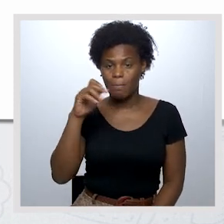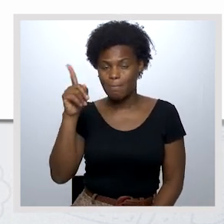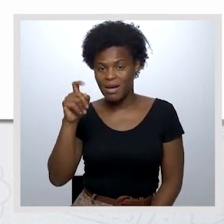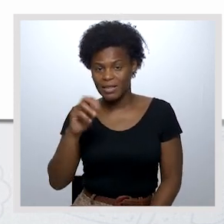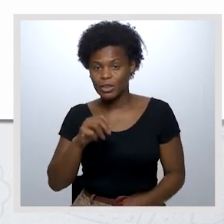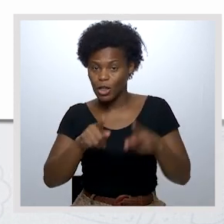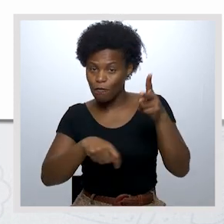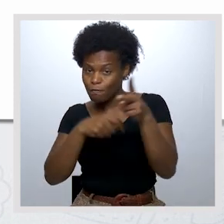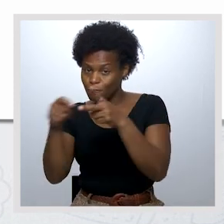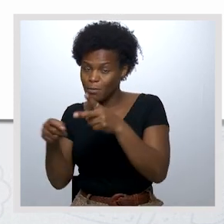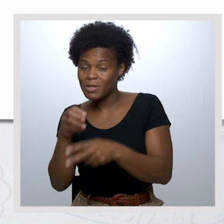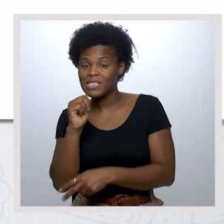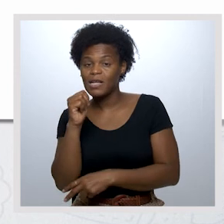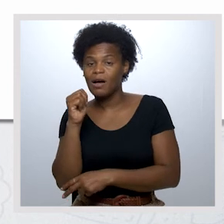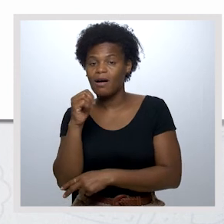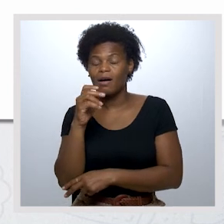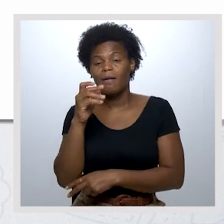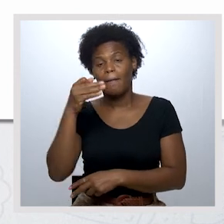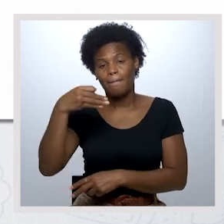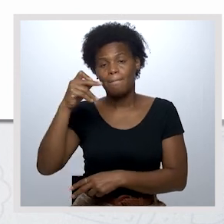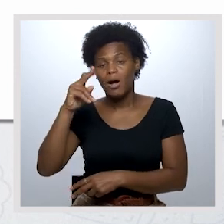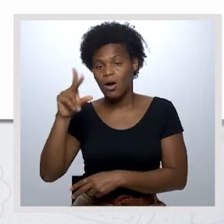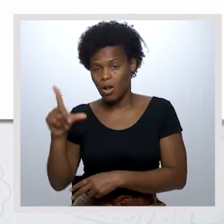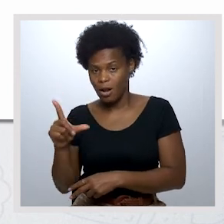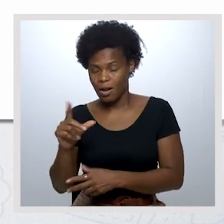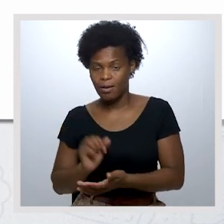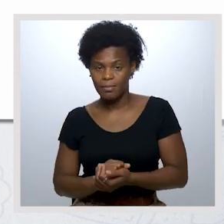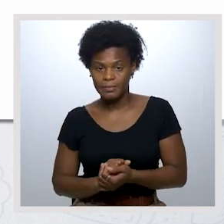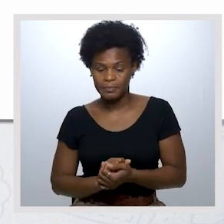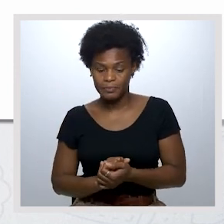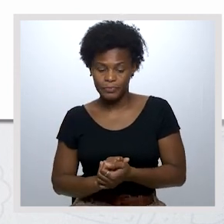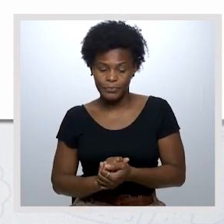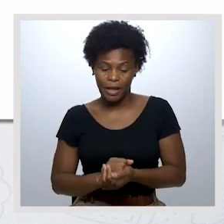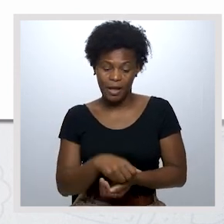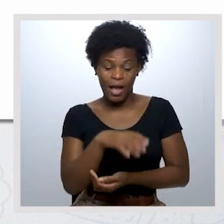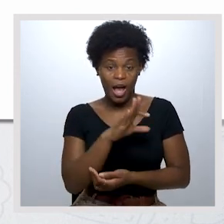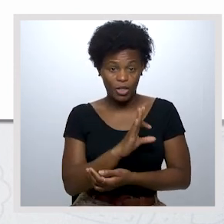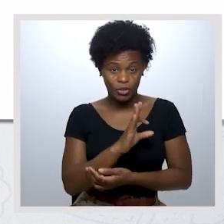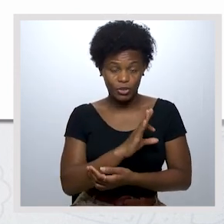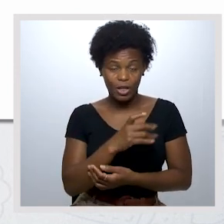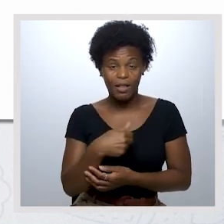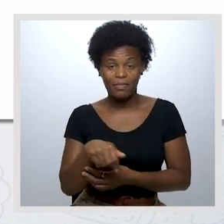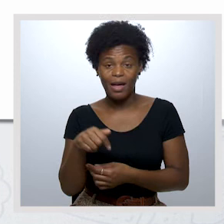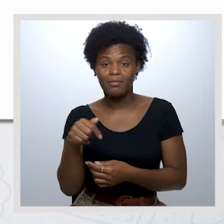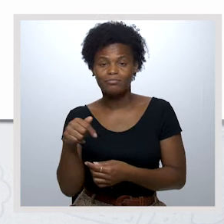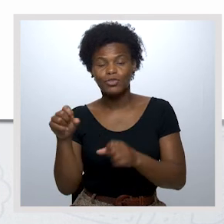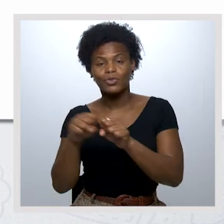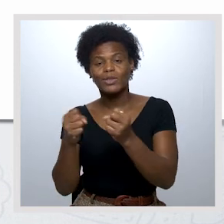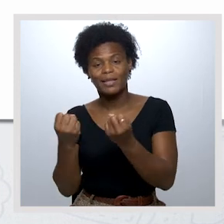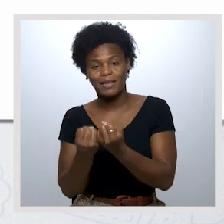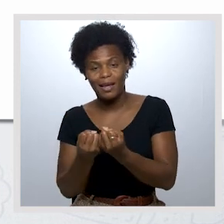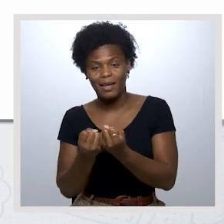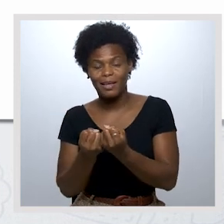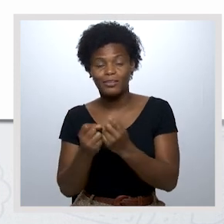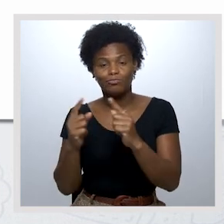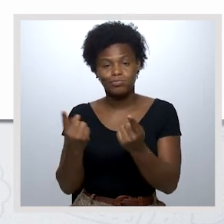film à Saint-Paul. Puis en H, rubrique société,